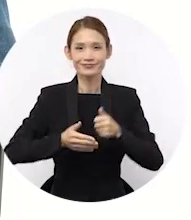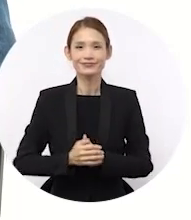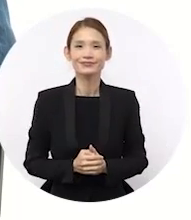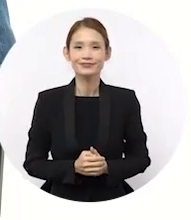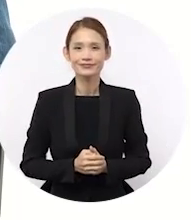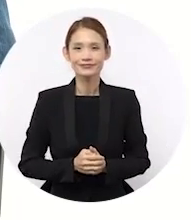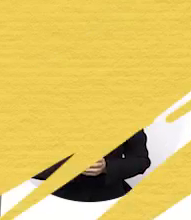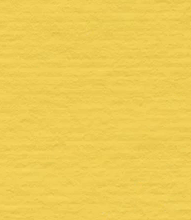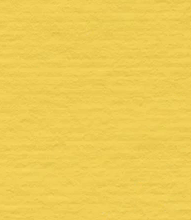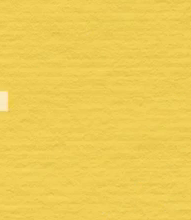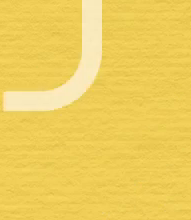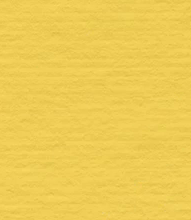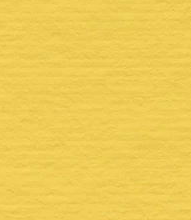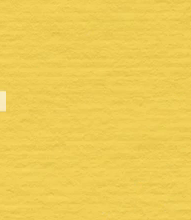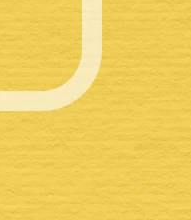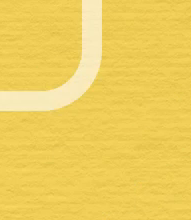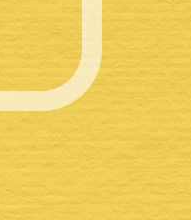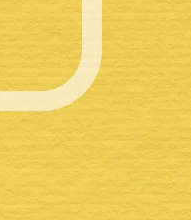좋겠어요.